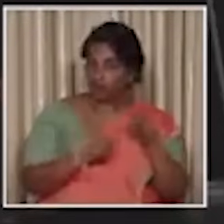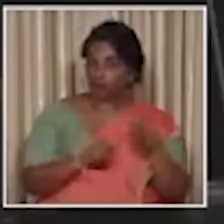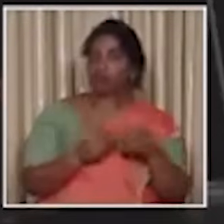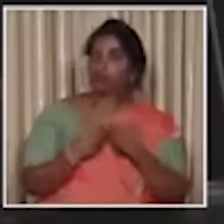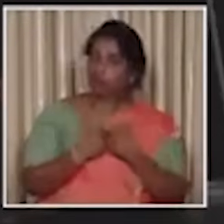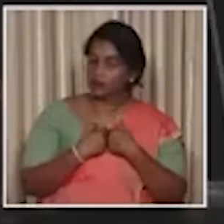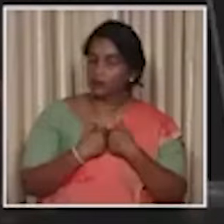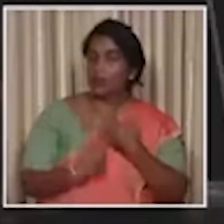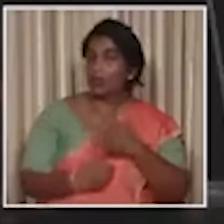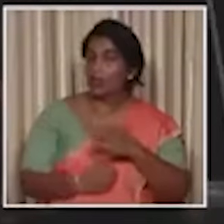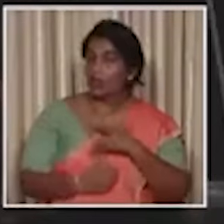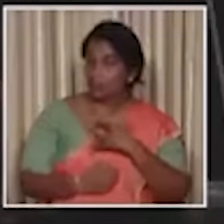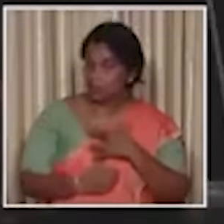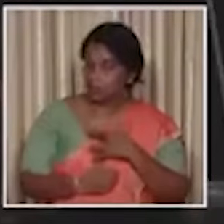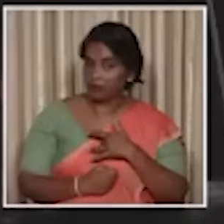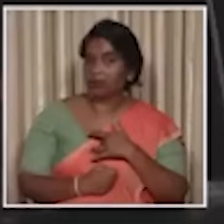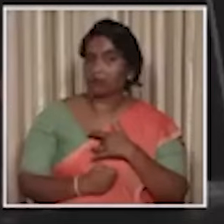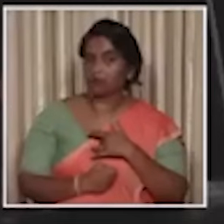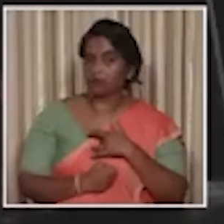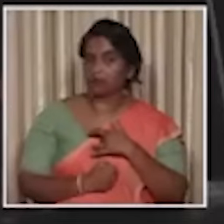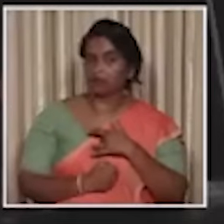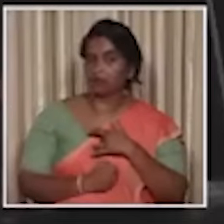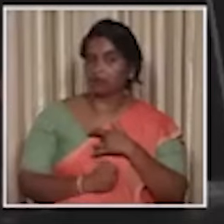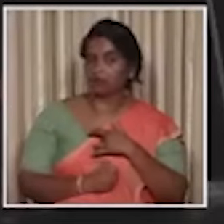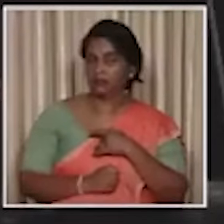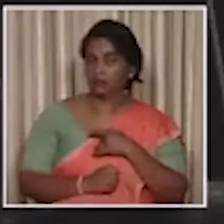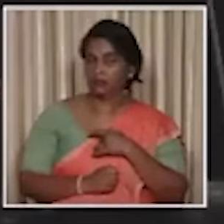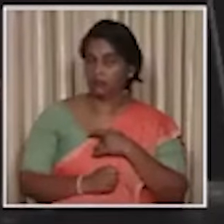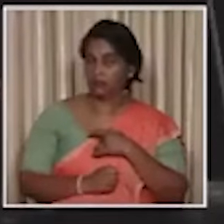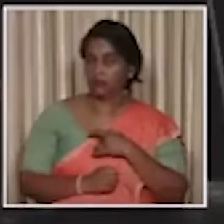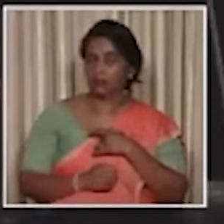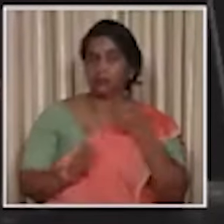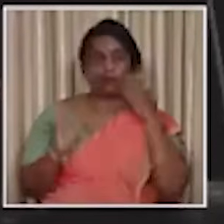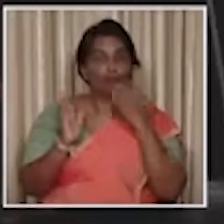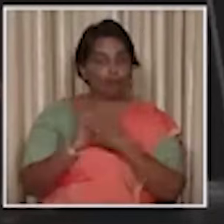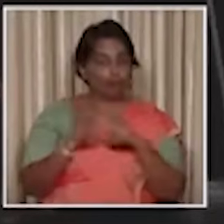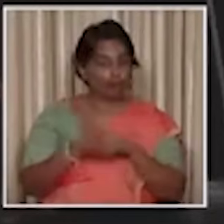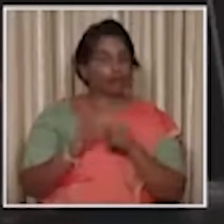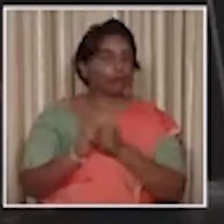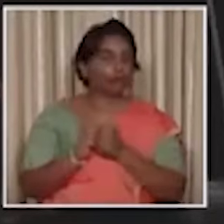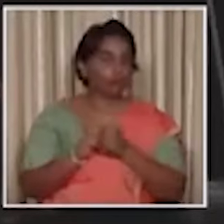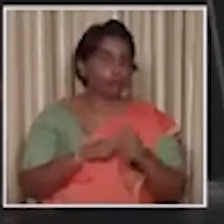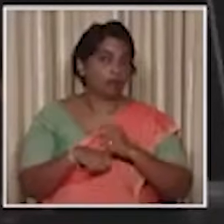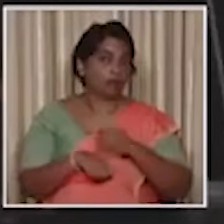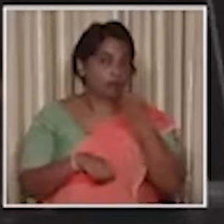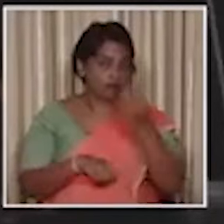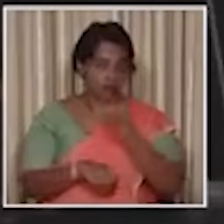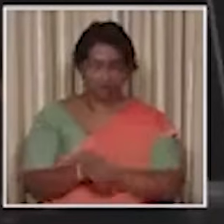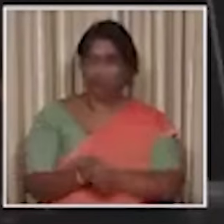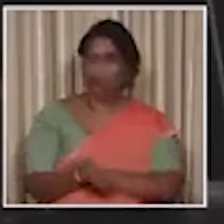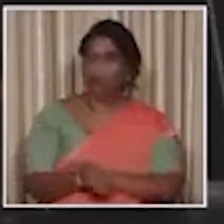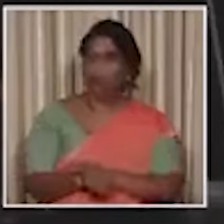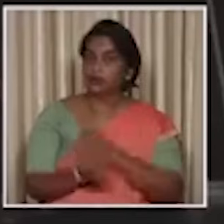புதைக்கப்பட்ட இடங்களுக்கு சென்று விளக்கேற்றி மலர்தூவி கண்ணீர் சிந்தி வழிபடுவதன் மூலம் தங்களை தாங்களே ஆற்றுப்படுத்திக் கொள்கின்ற